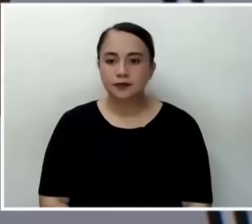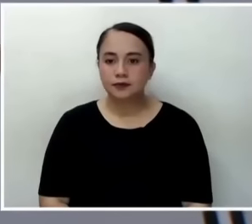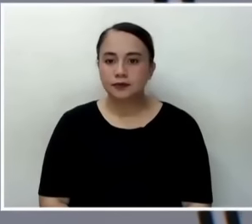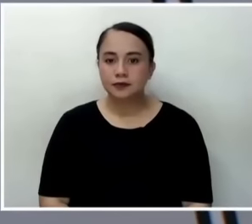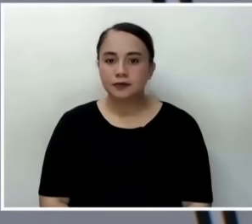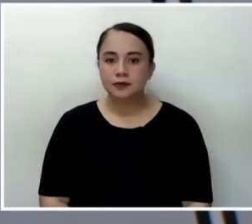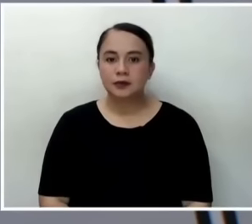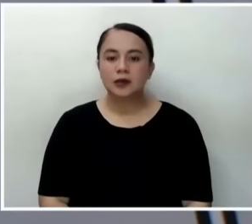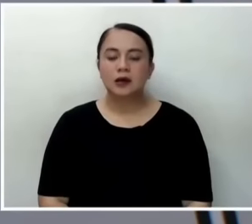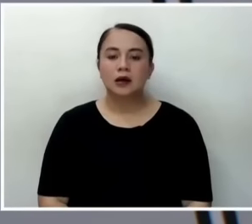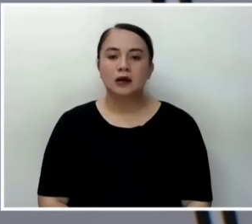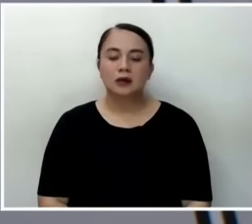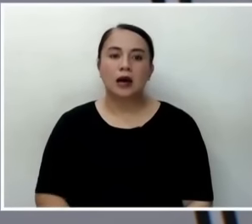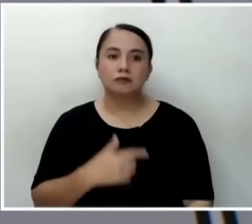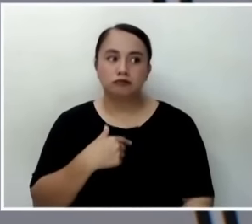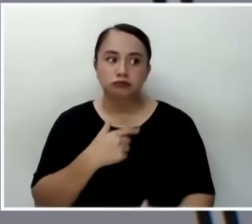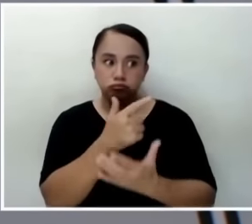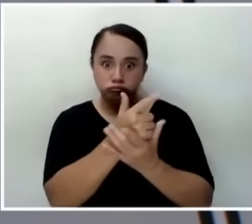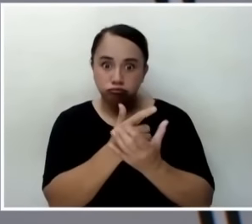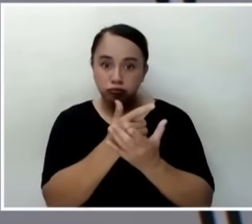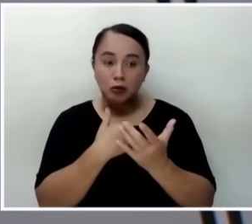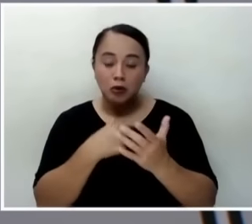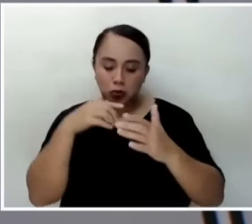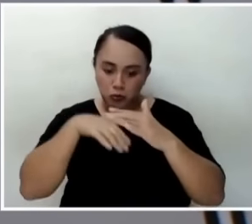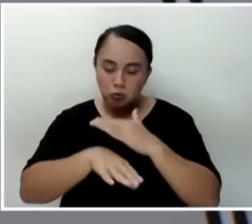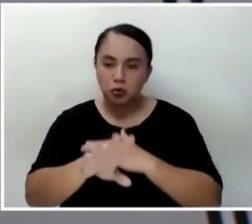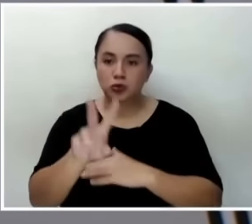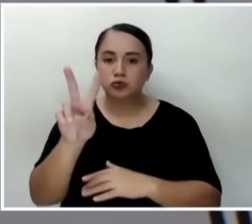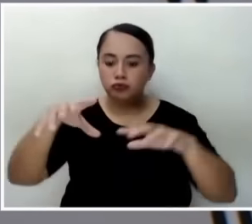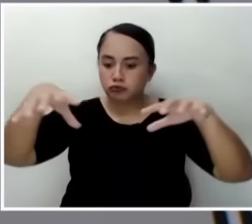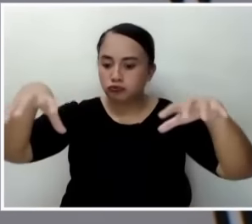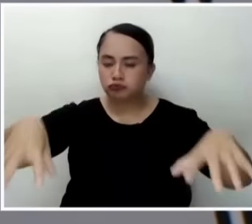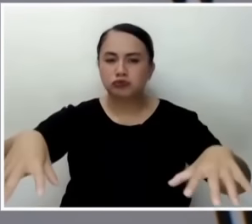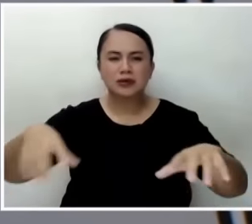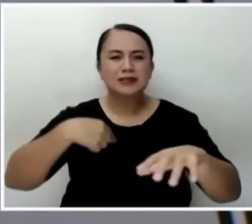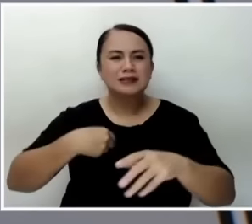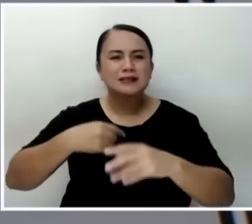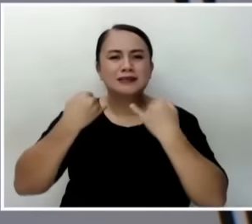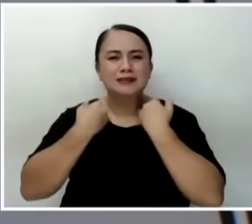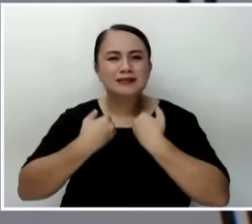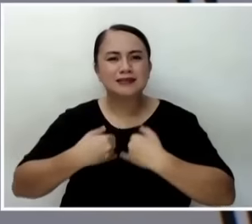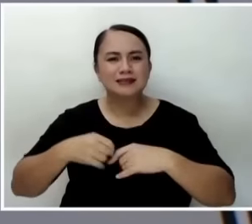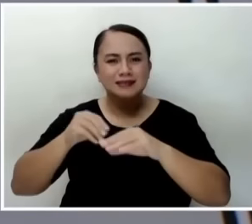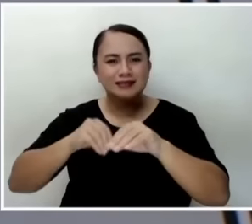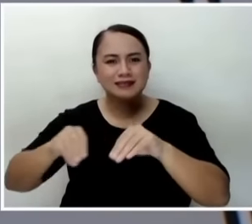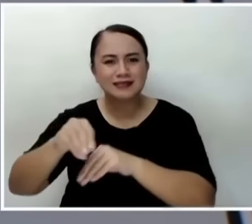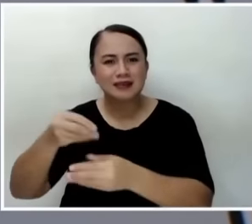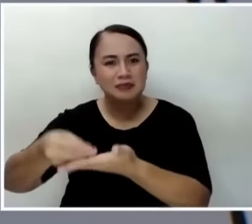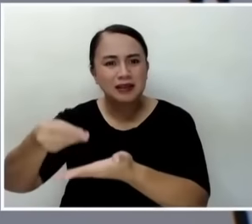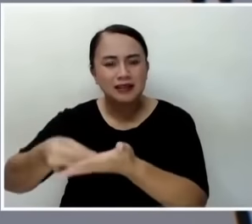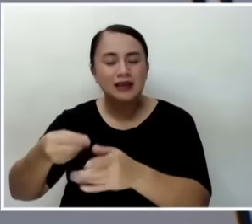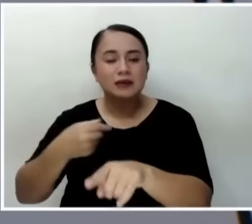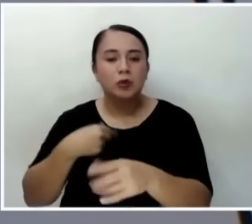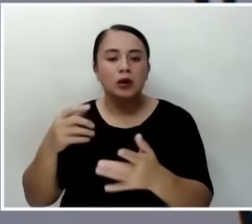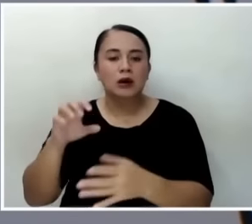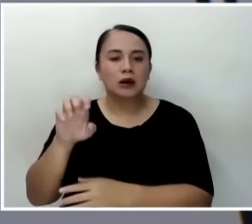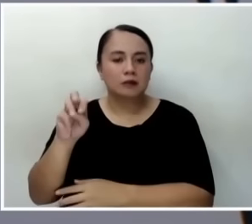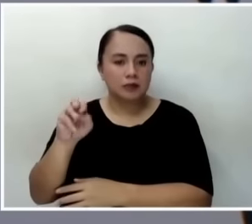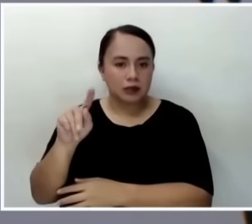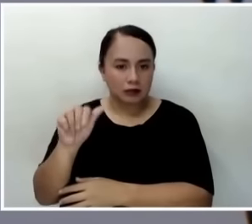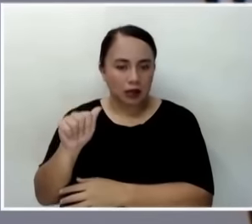Nilooban ng mga armadong lalaki ang dalawang magkatabing sanlaan sa barangay Ermita sa Cebu City nitong Miyerkules ng hapon.